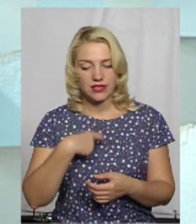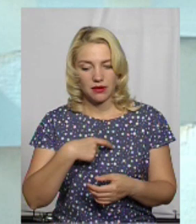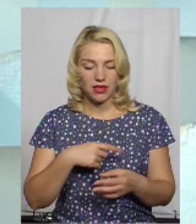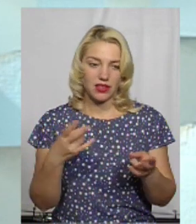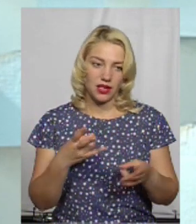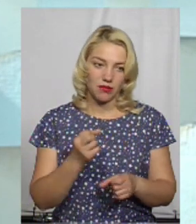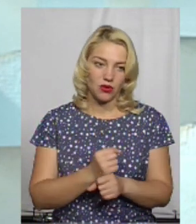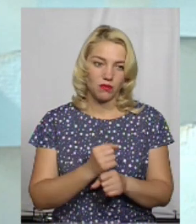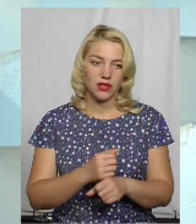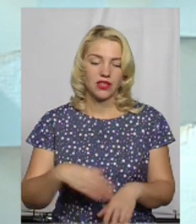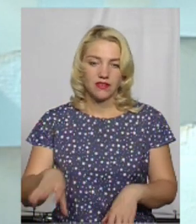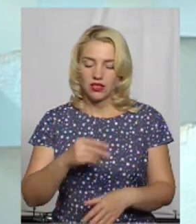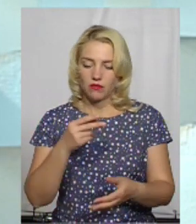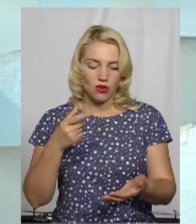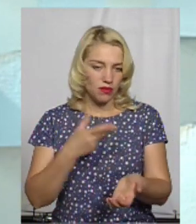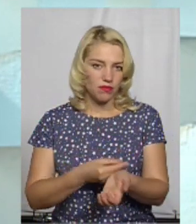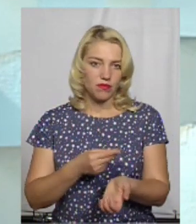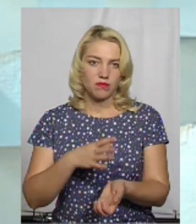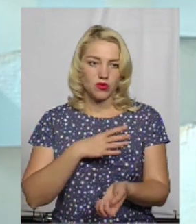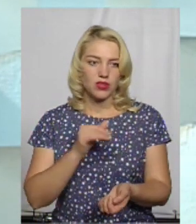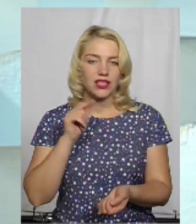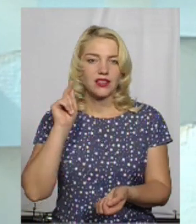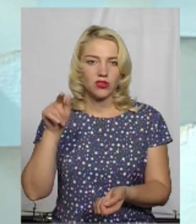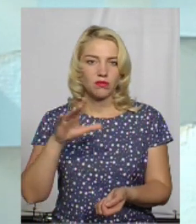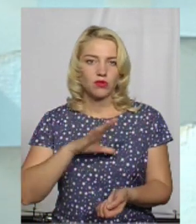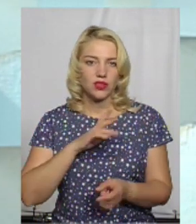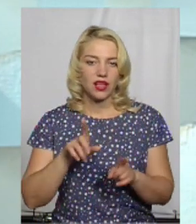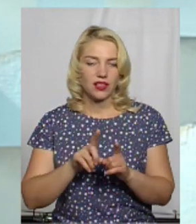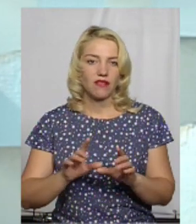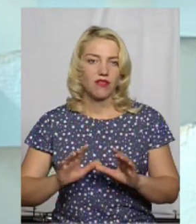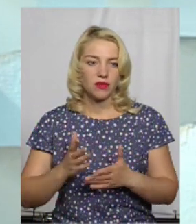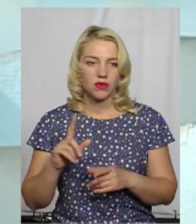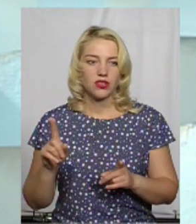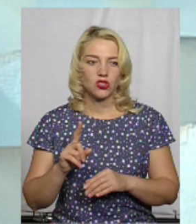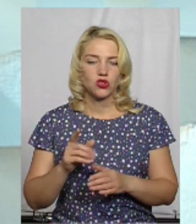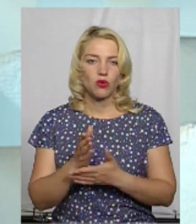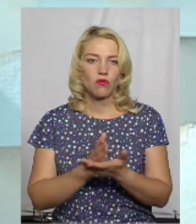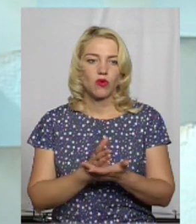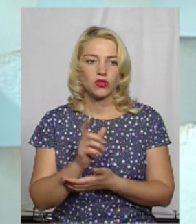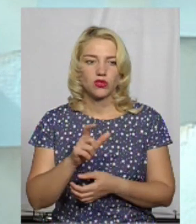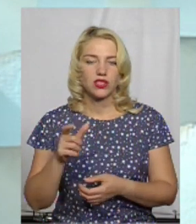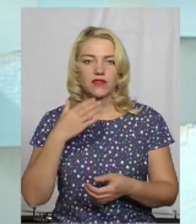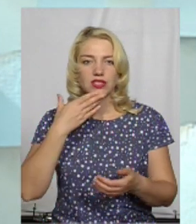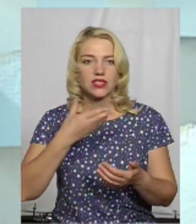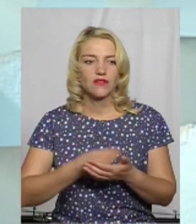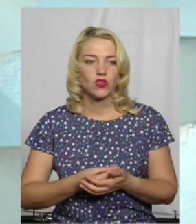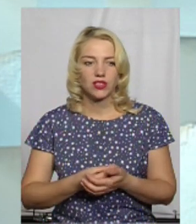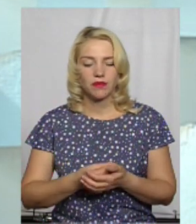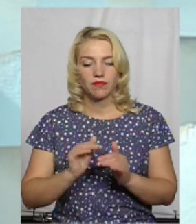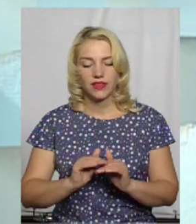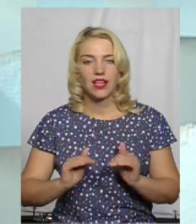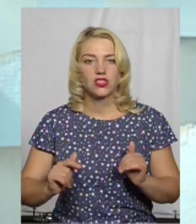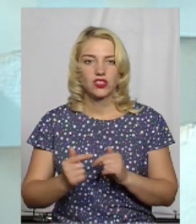потрібно робити. Всім робили однозначно. І тоді були такі випадки, що посадовці своїм там